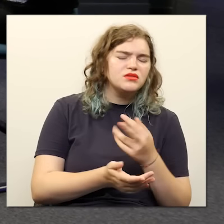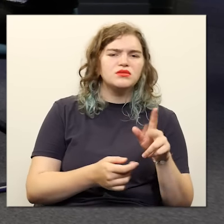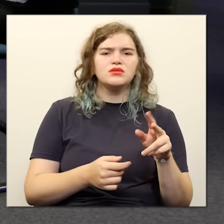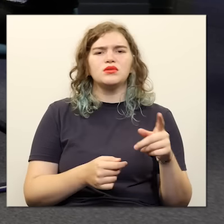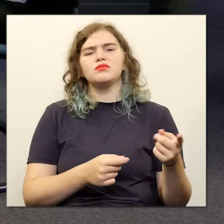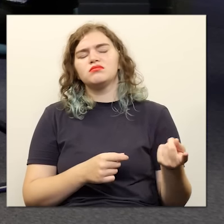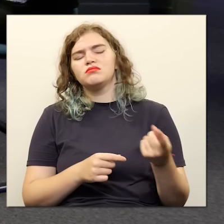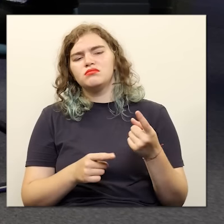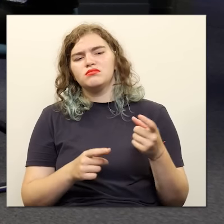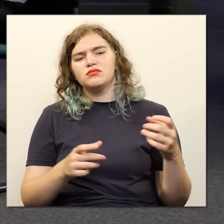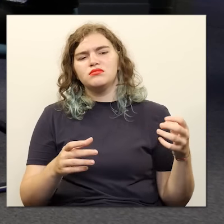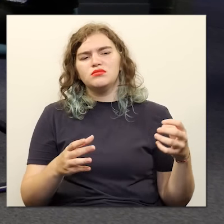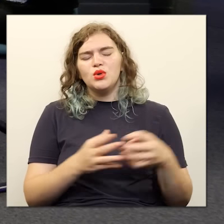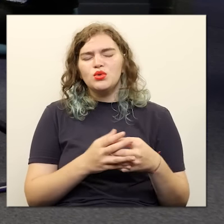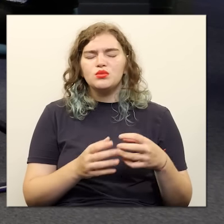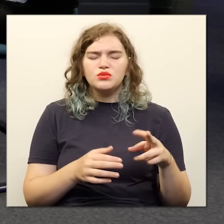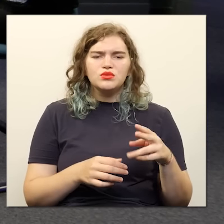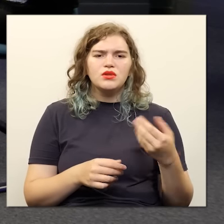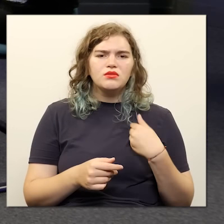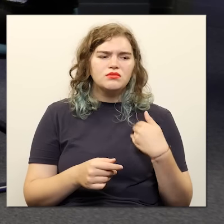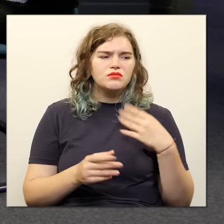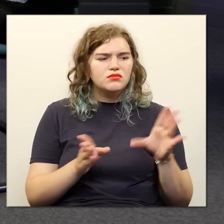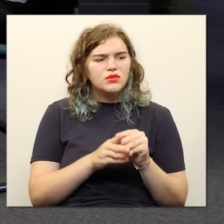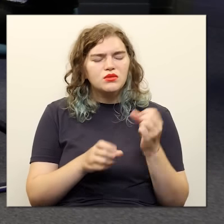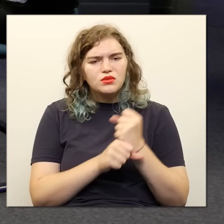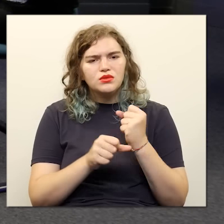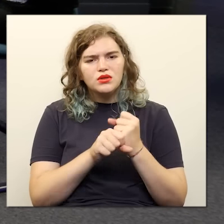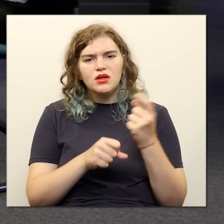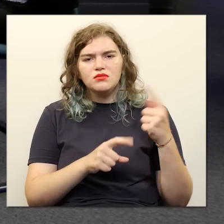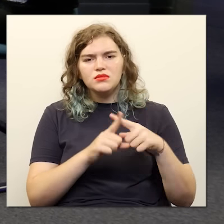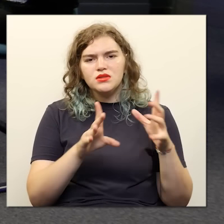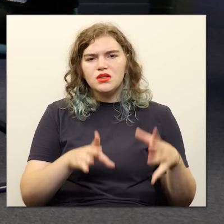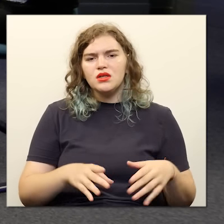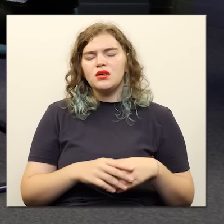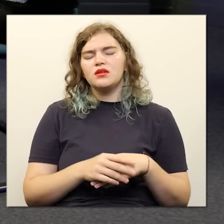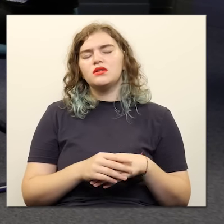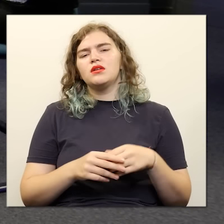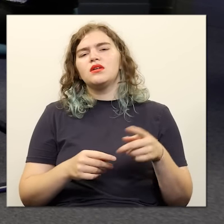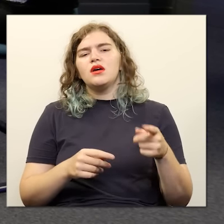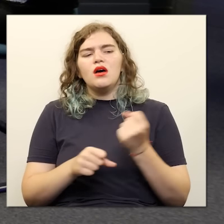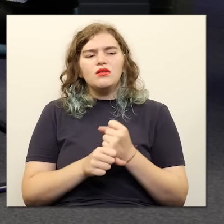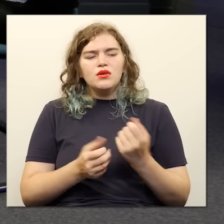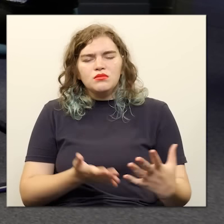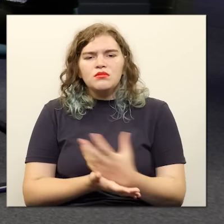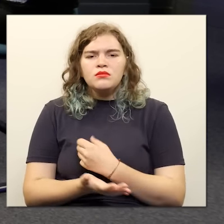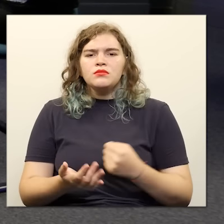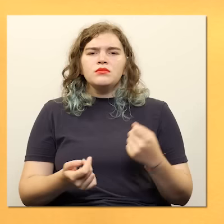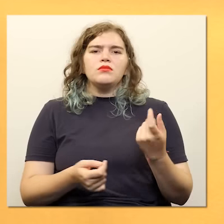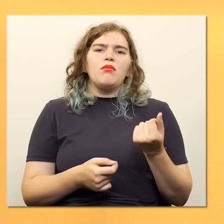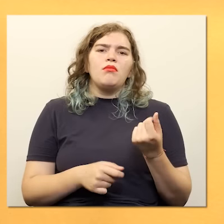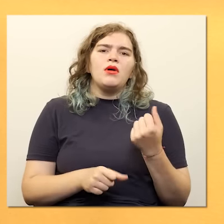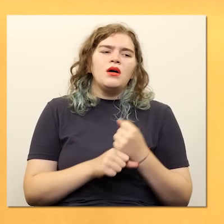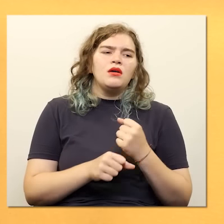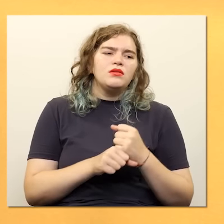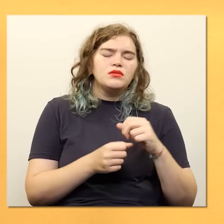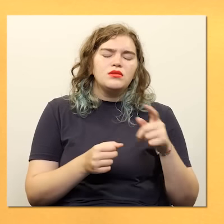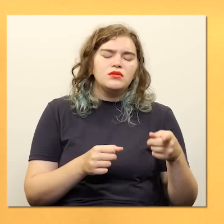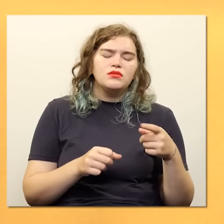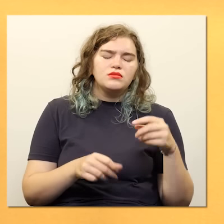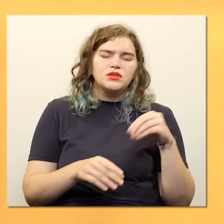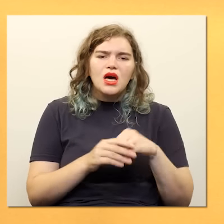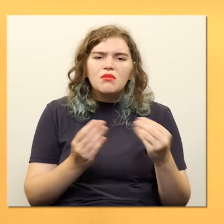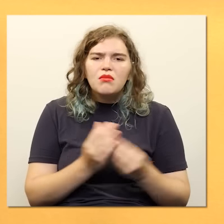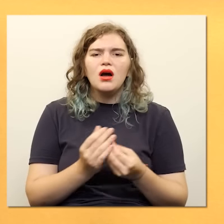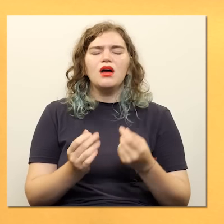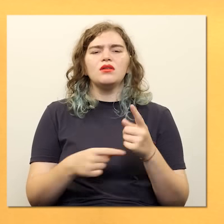la surori, la grupul de surori cu care lucram în biserică și am făcut o colectă și am făcut o